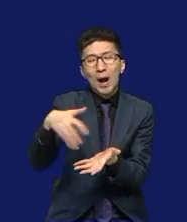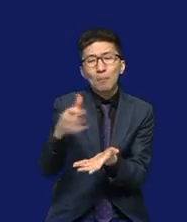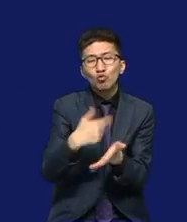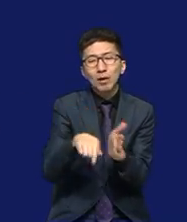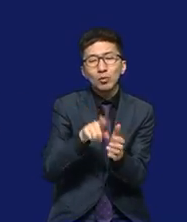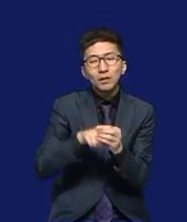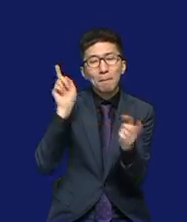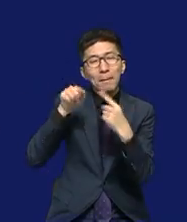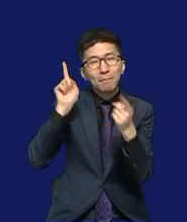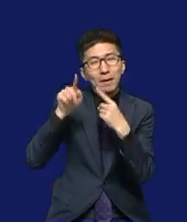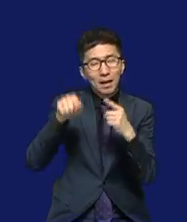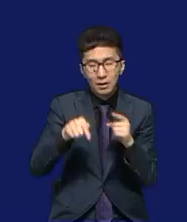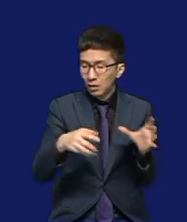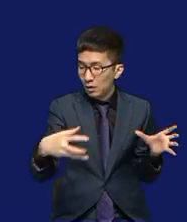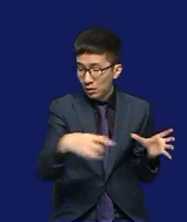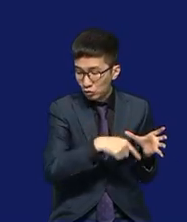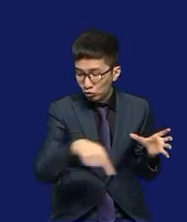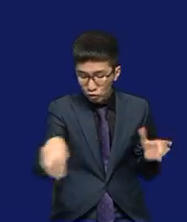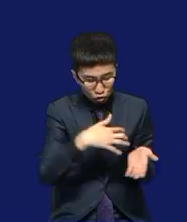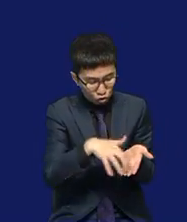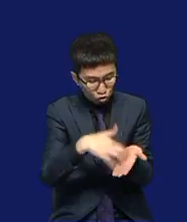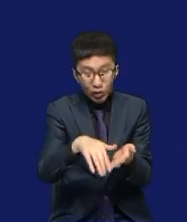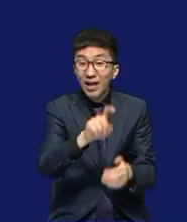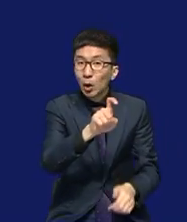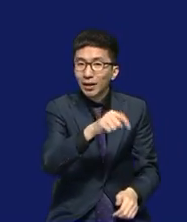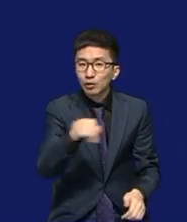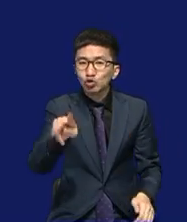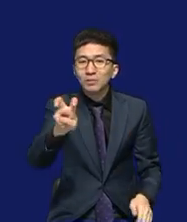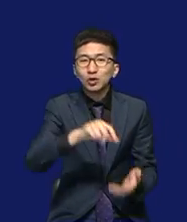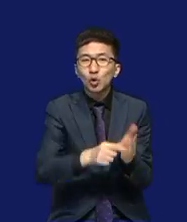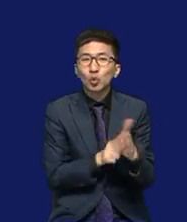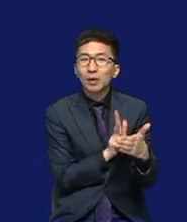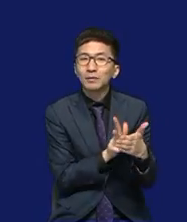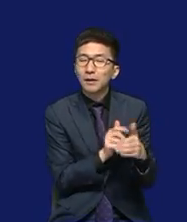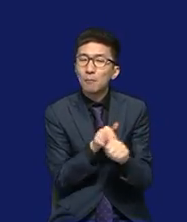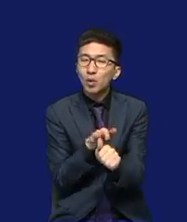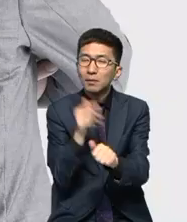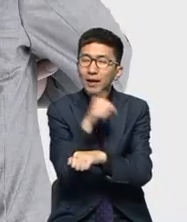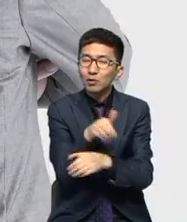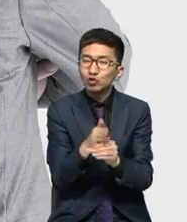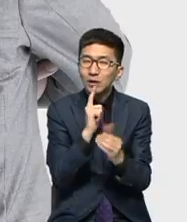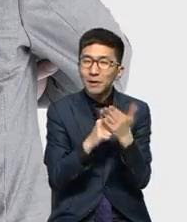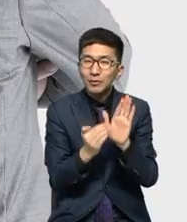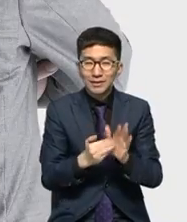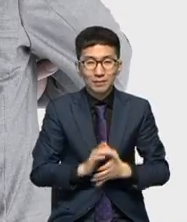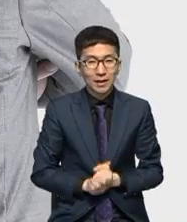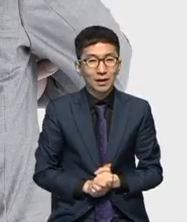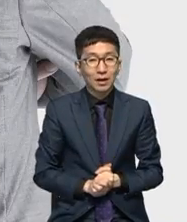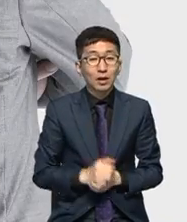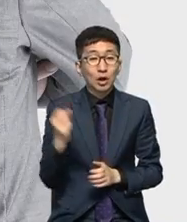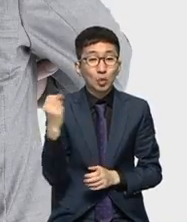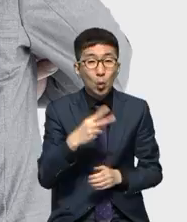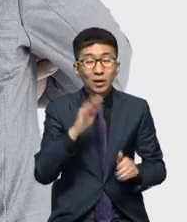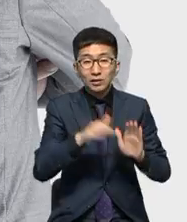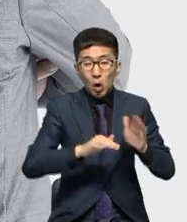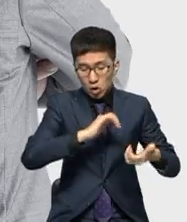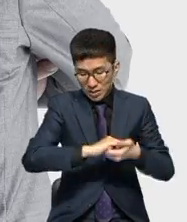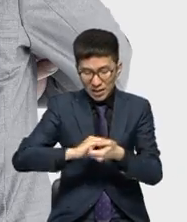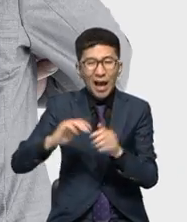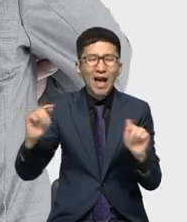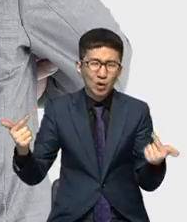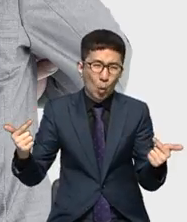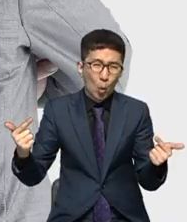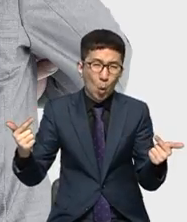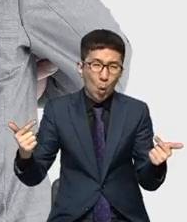당분간 매일 10량에서 20량 정도의 화물열차 운행이 이어질 것이라고 말했습니다. 다른 소식통은 아직 정기적 운행은